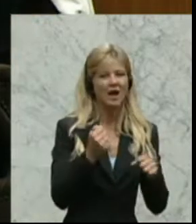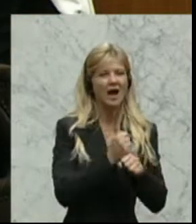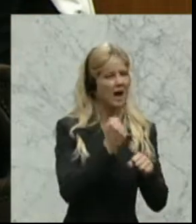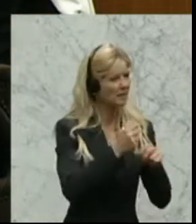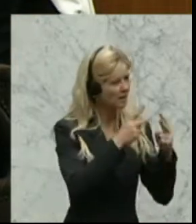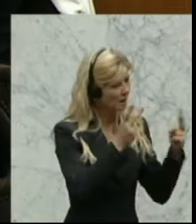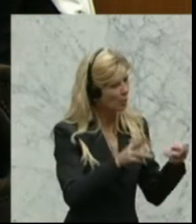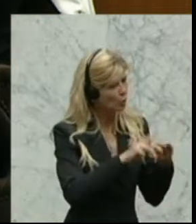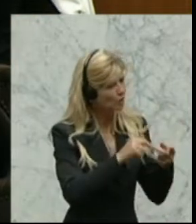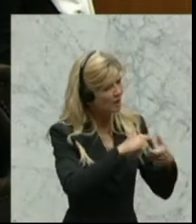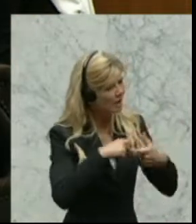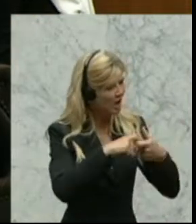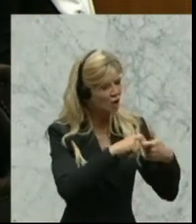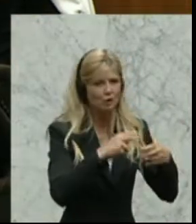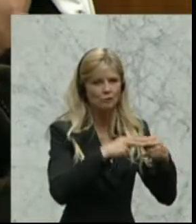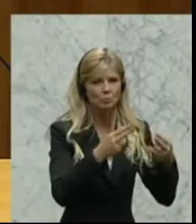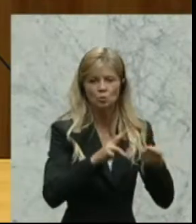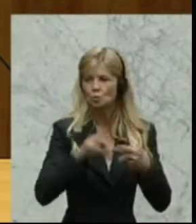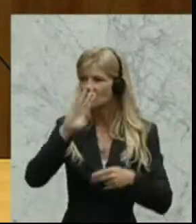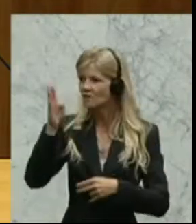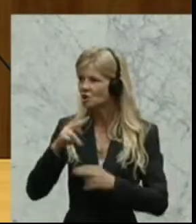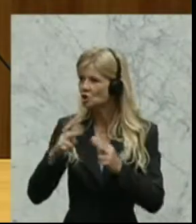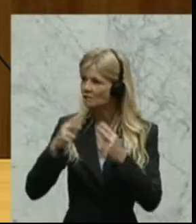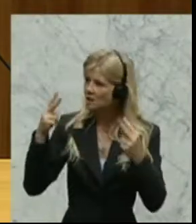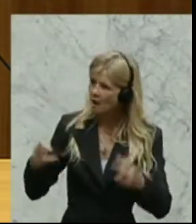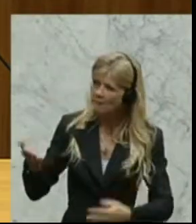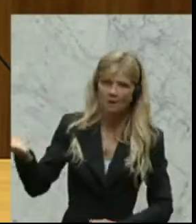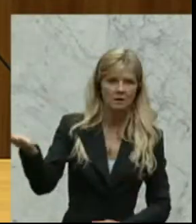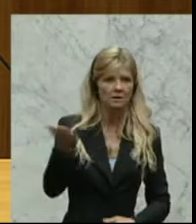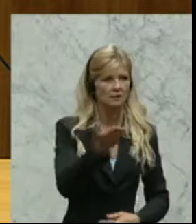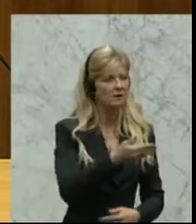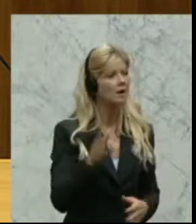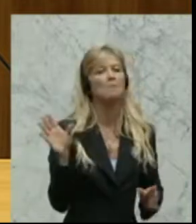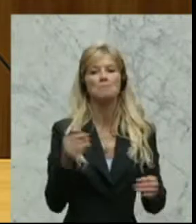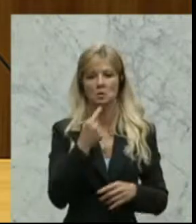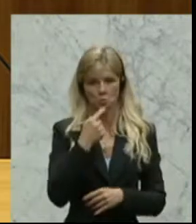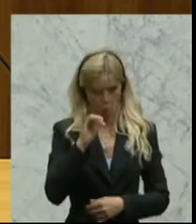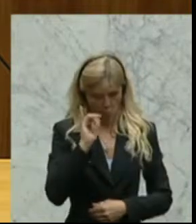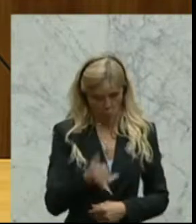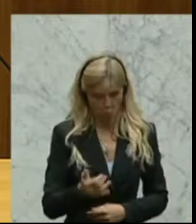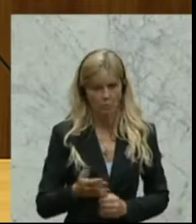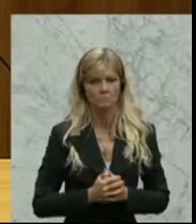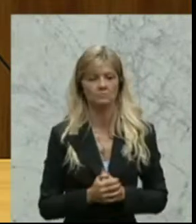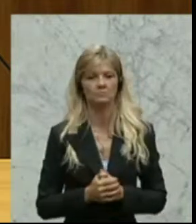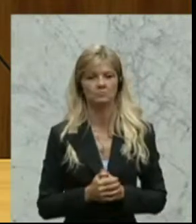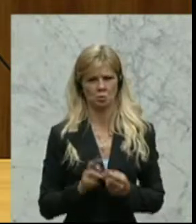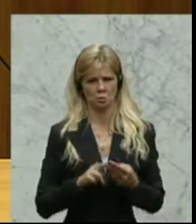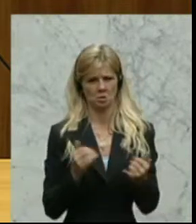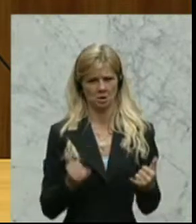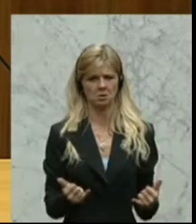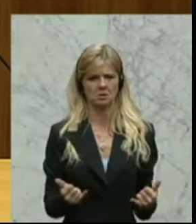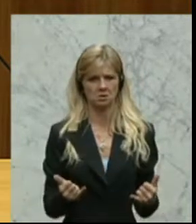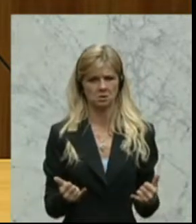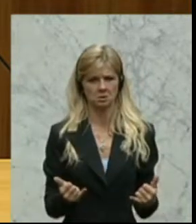Gewerkschaftsbündler und die Wirtschaftskammer hat da gleich mit eingeschlagen in diesen Tenor. Und jetzt macht